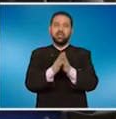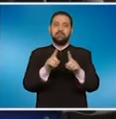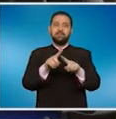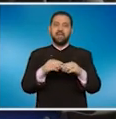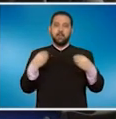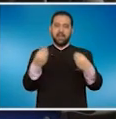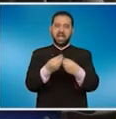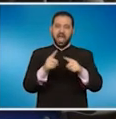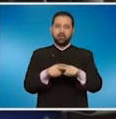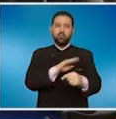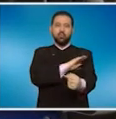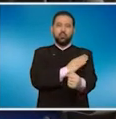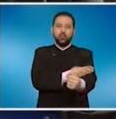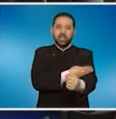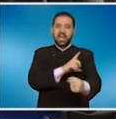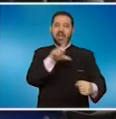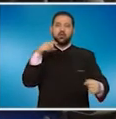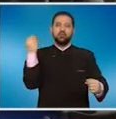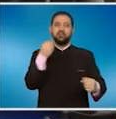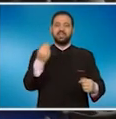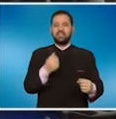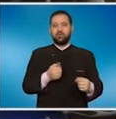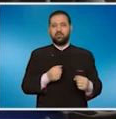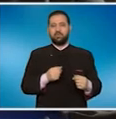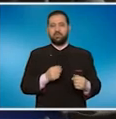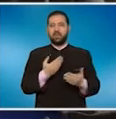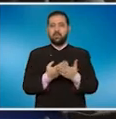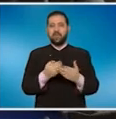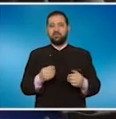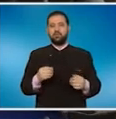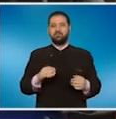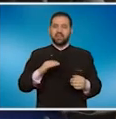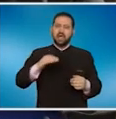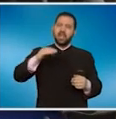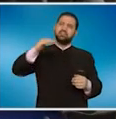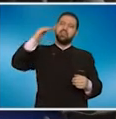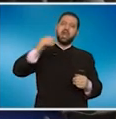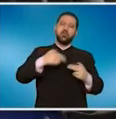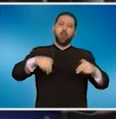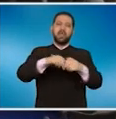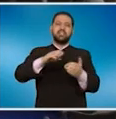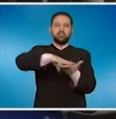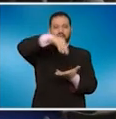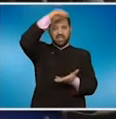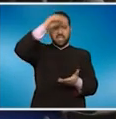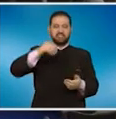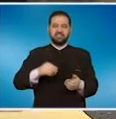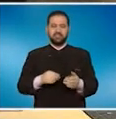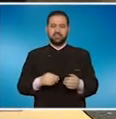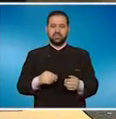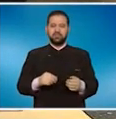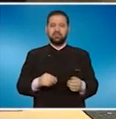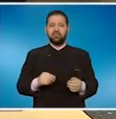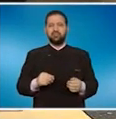lui Dumnezeu, care poartă de grijă și rânduiește cele de folos pentru creșterea noastră duhovnicească. Și